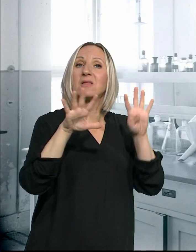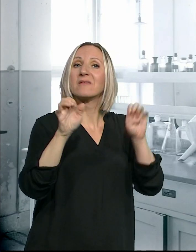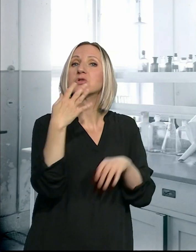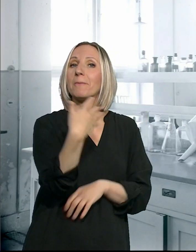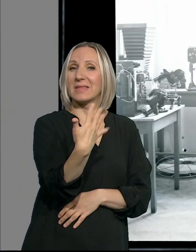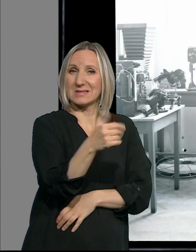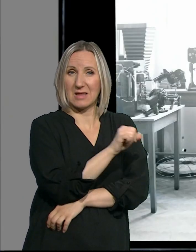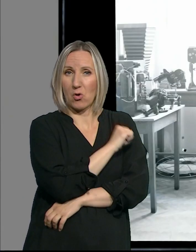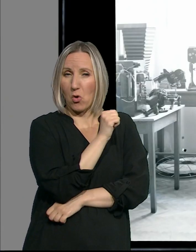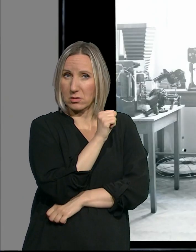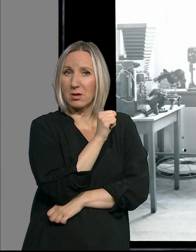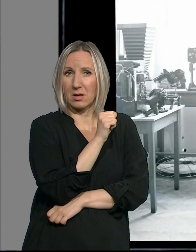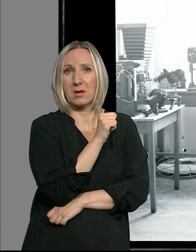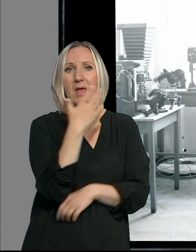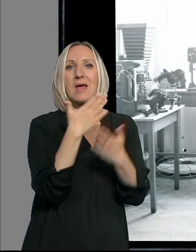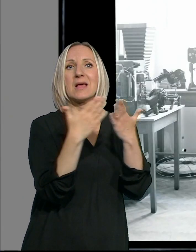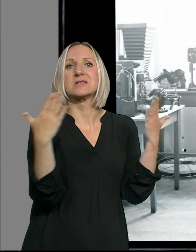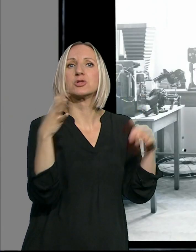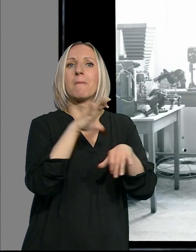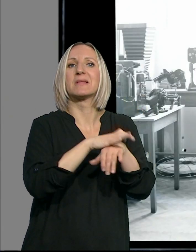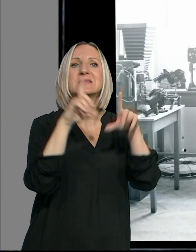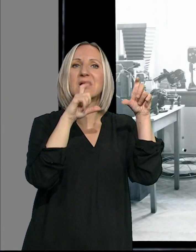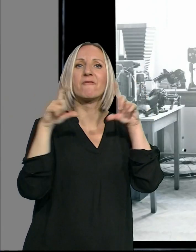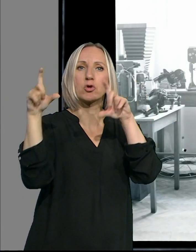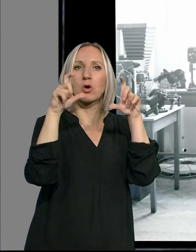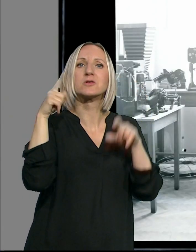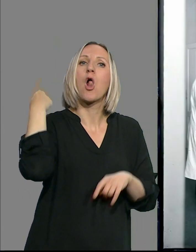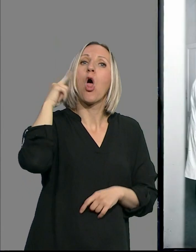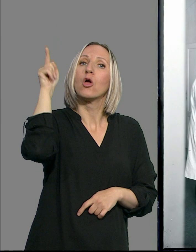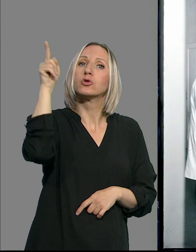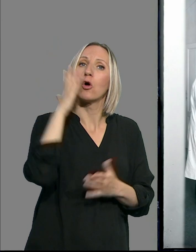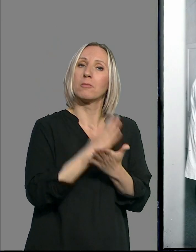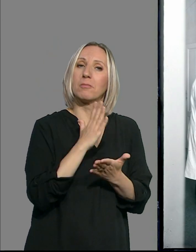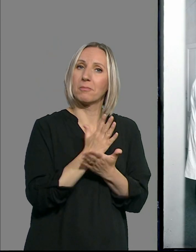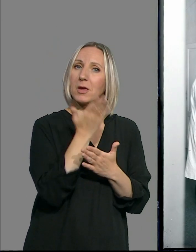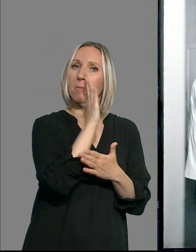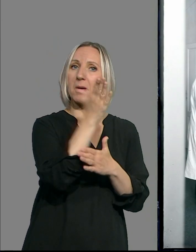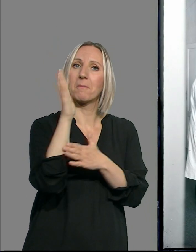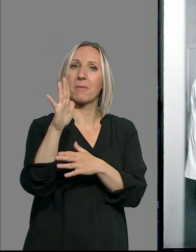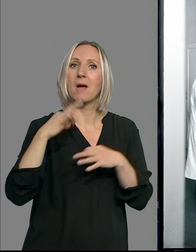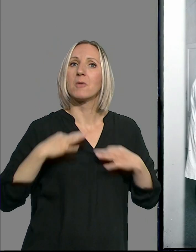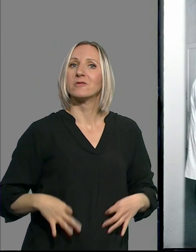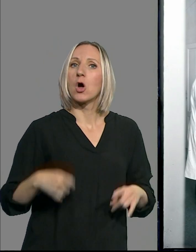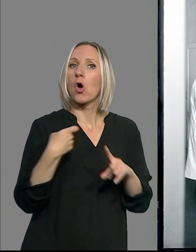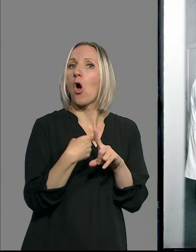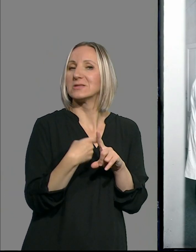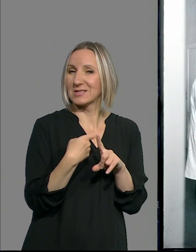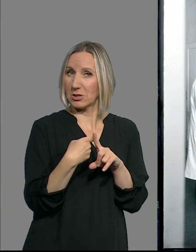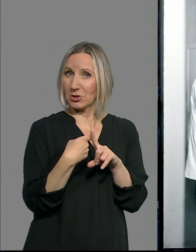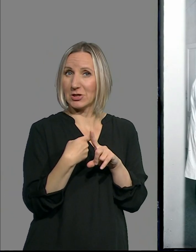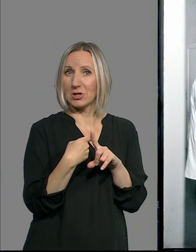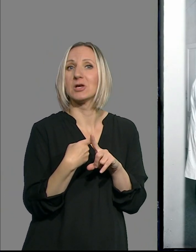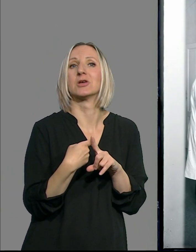1950. godine na izložbi medicinske fotografije u Londonu Profesor Kostić je bio u prilici